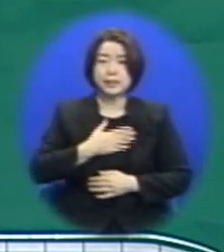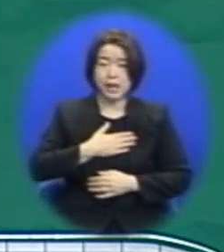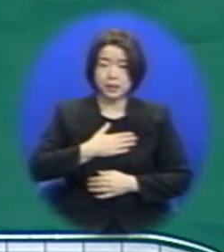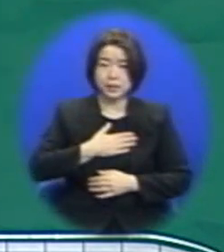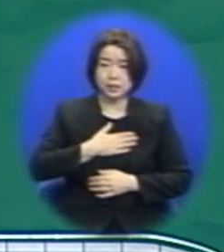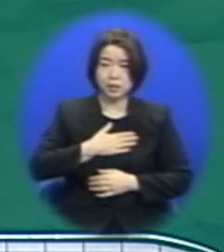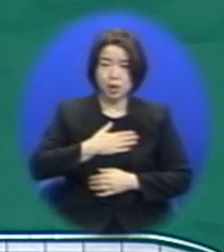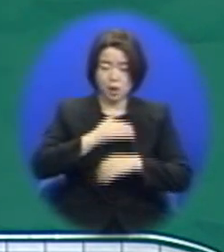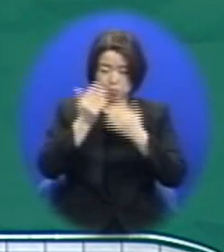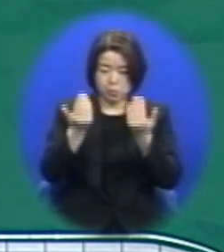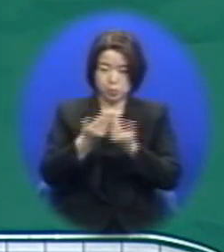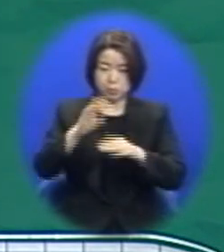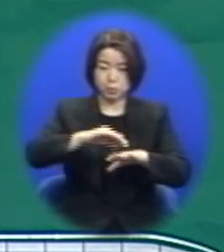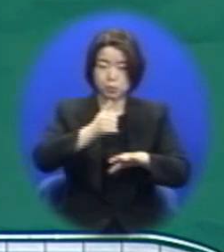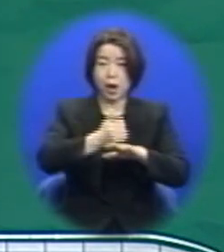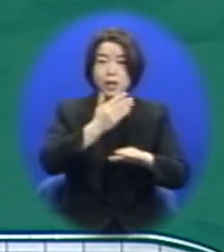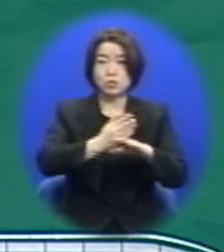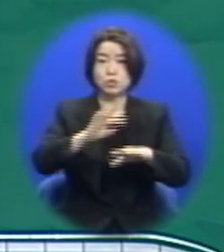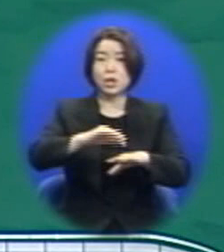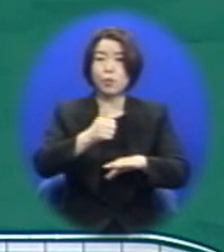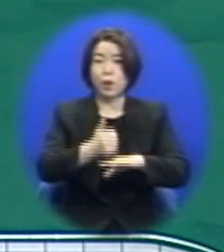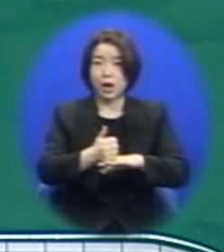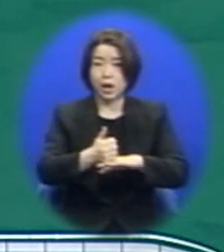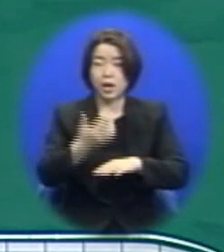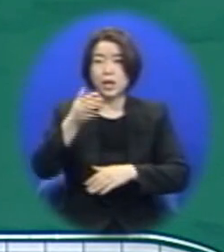내가 너의 왕이냐?